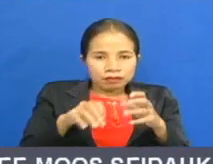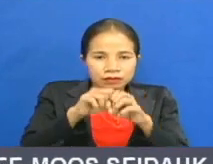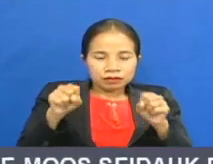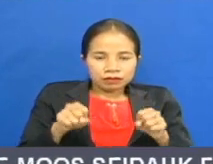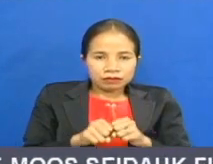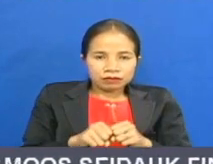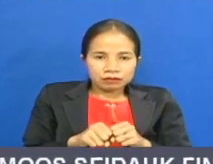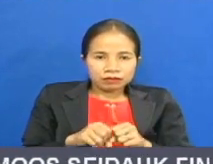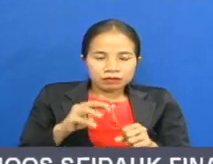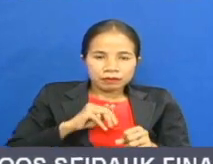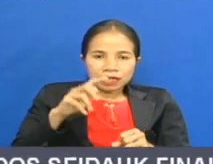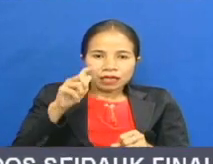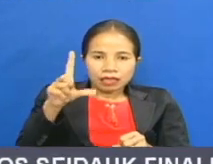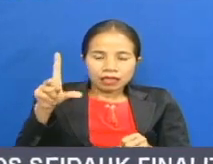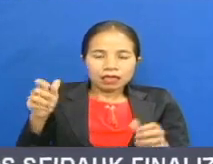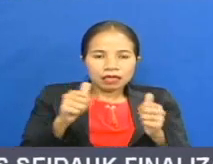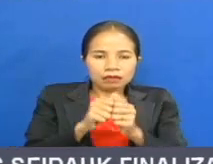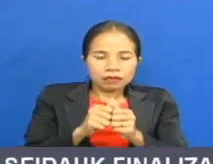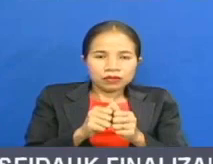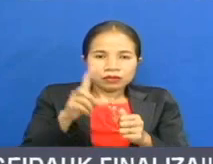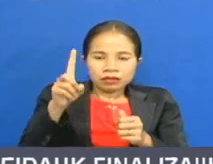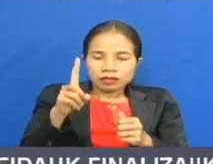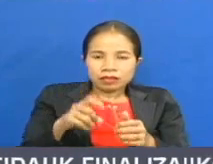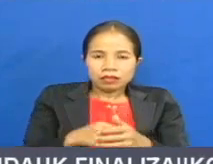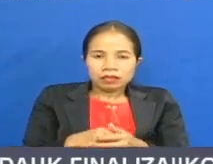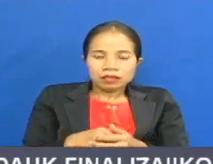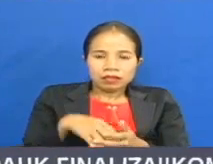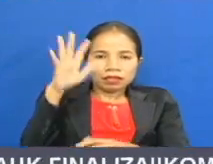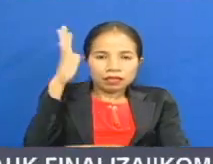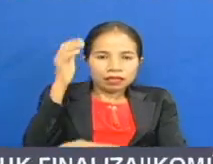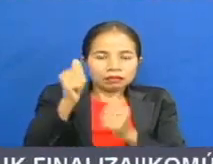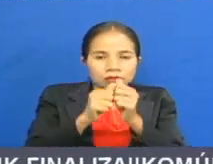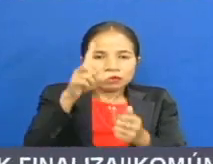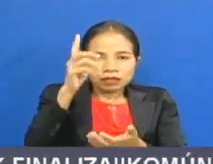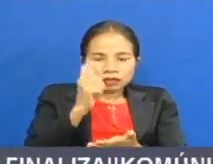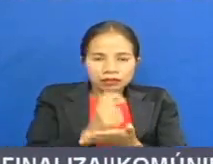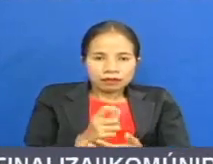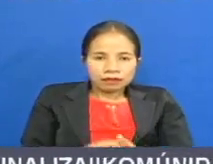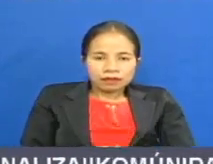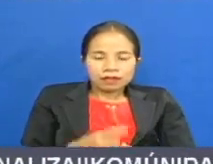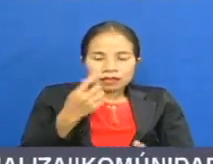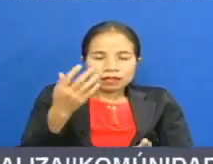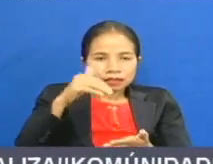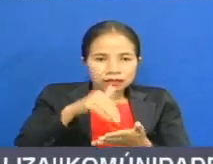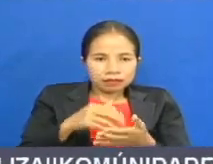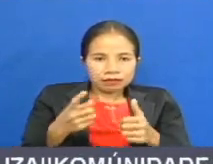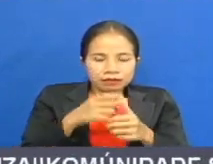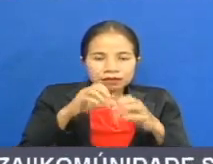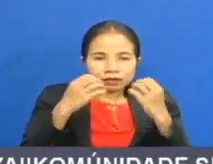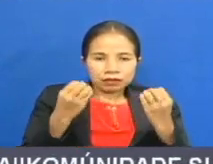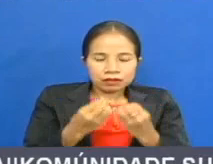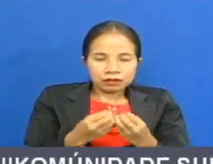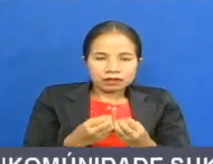suku manlala. Hamutuk hektares ida ho ai uang rihung ida resing. Rekorda katak antes ne Fundasan